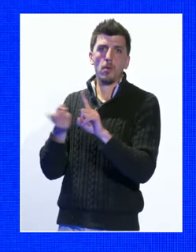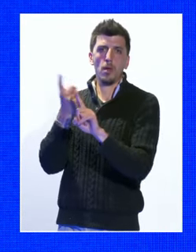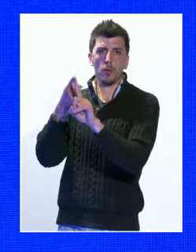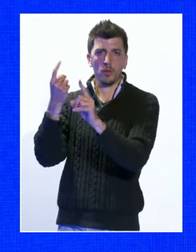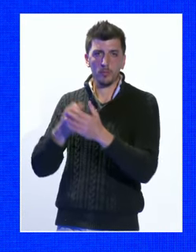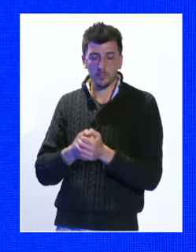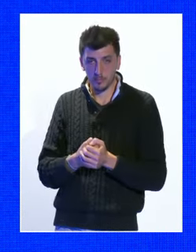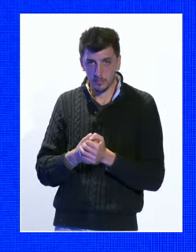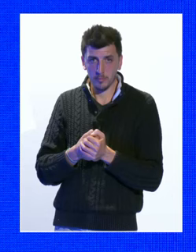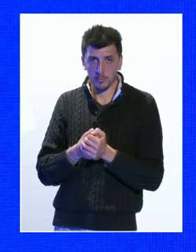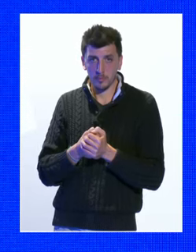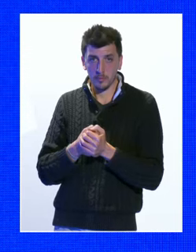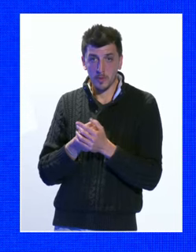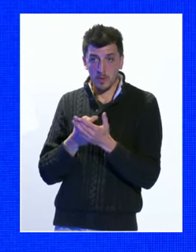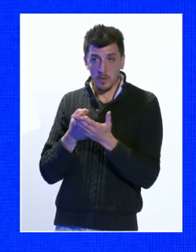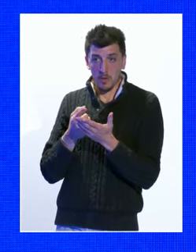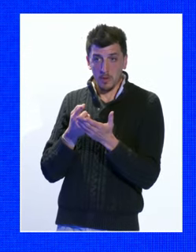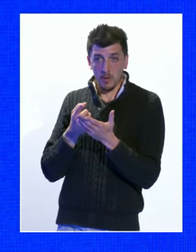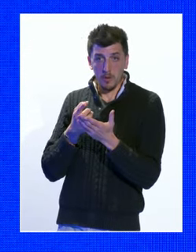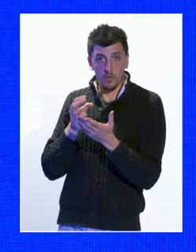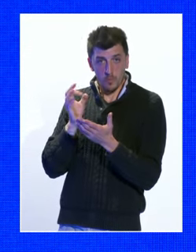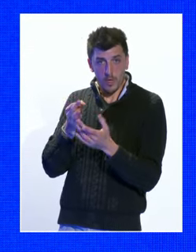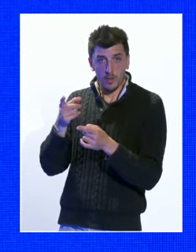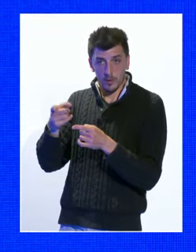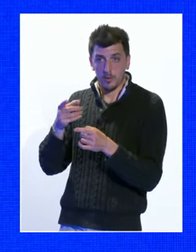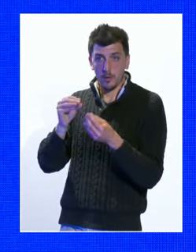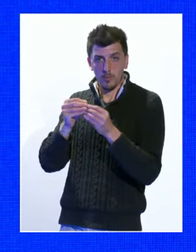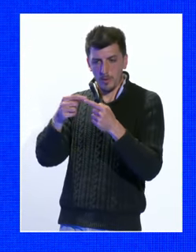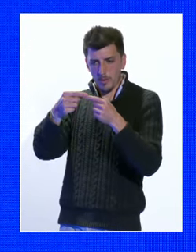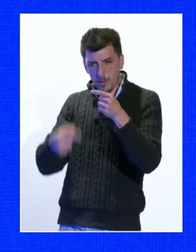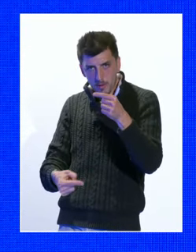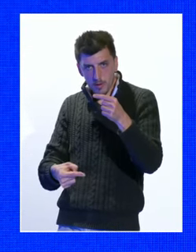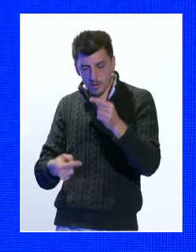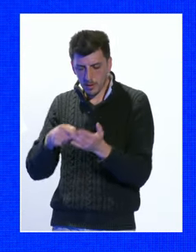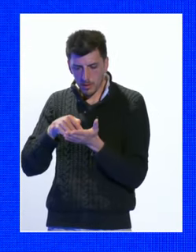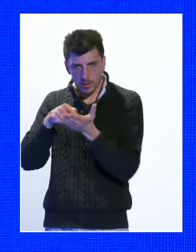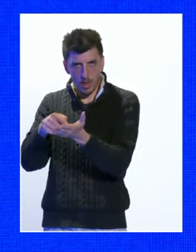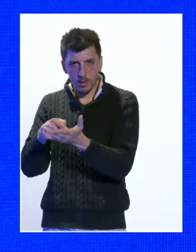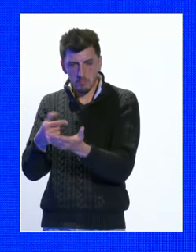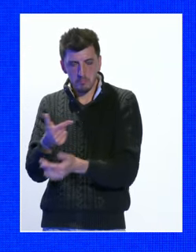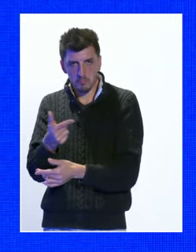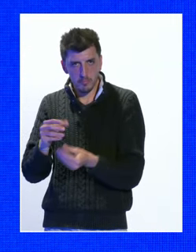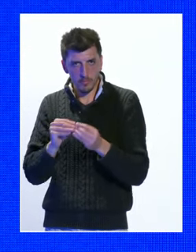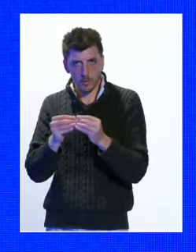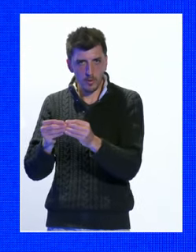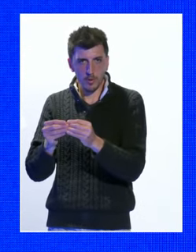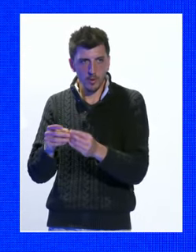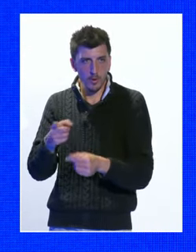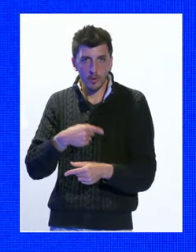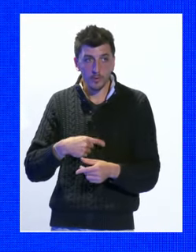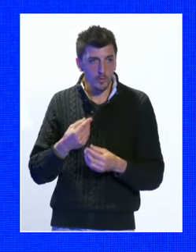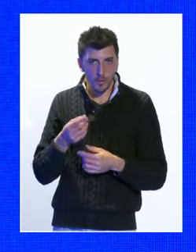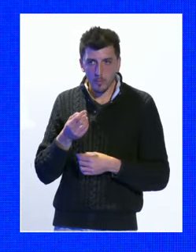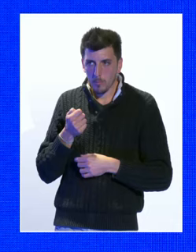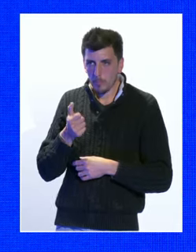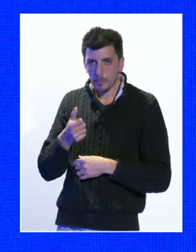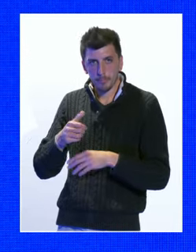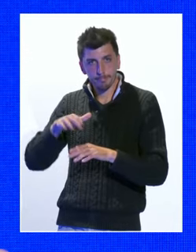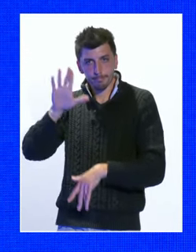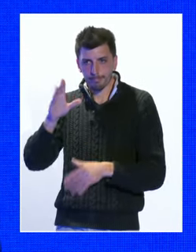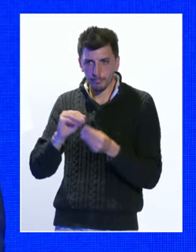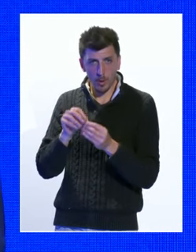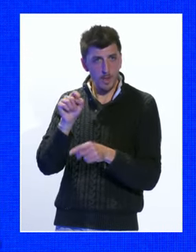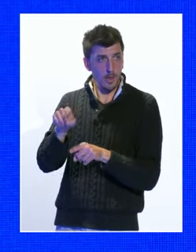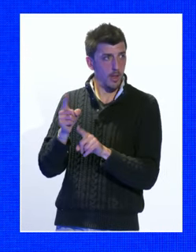comme crucial le problème des déficits et de la dette. Nous n'avons pas été nombreux.